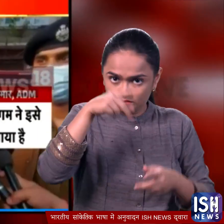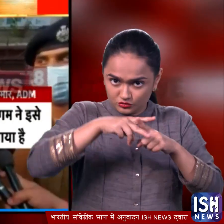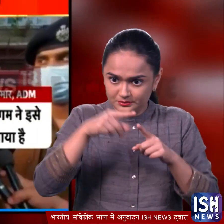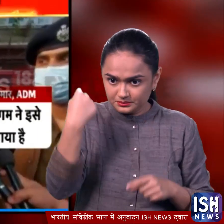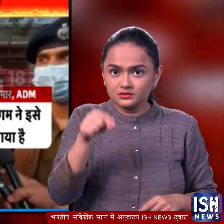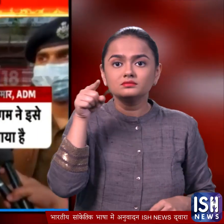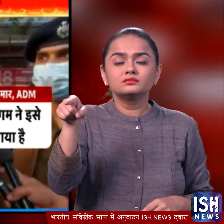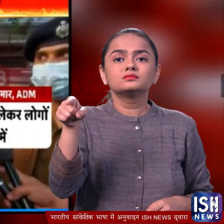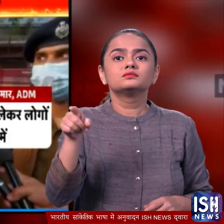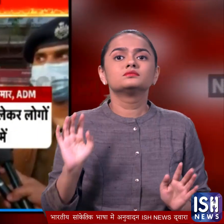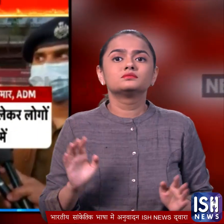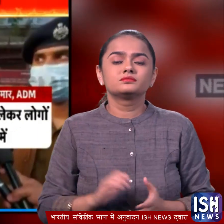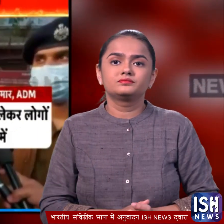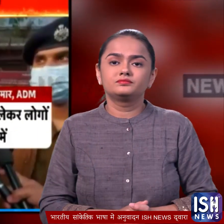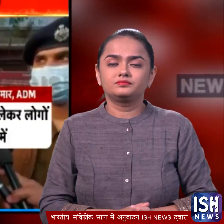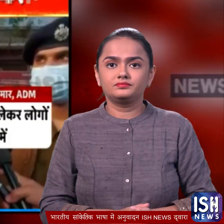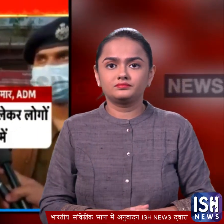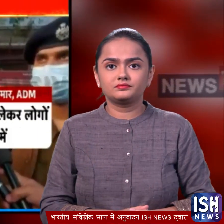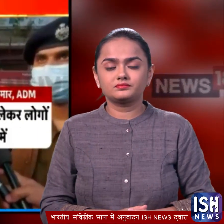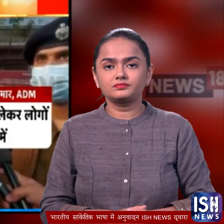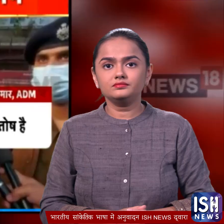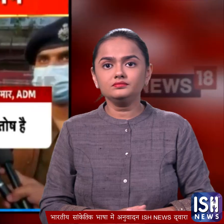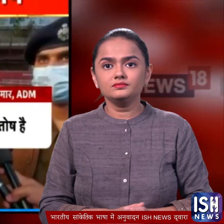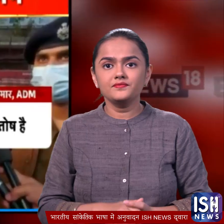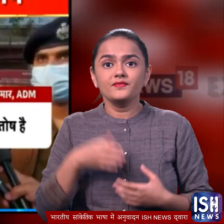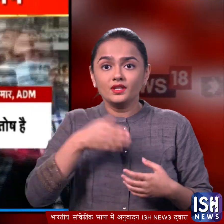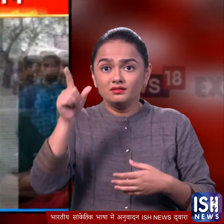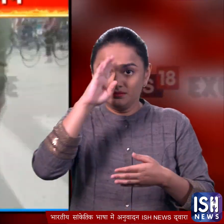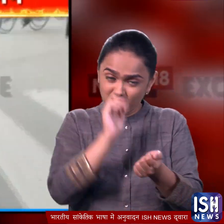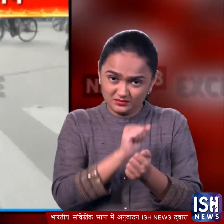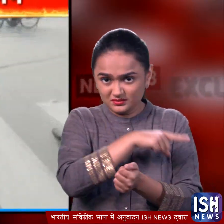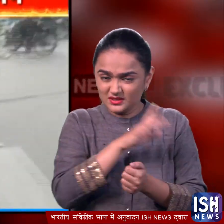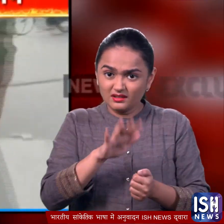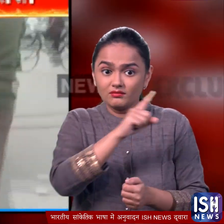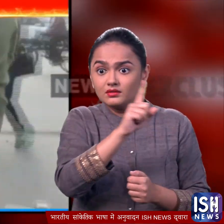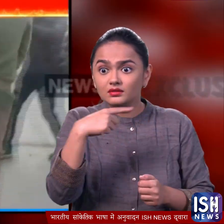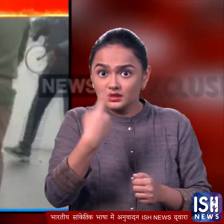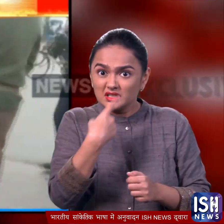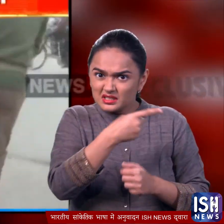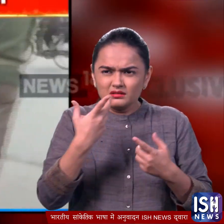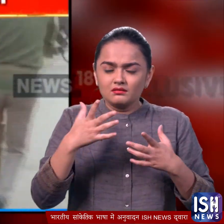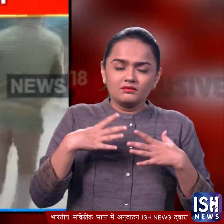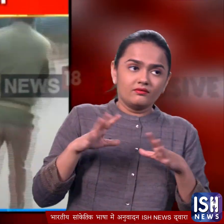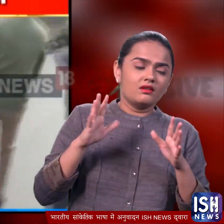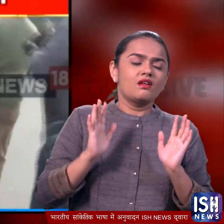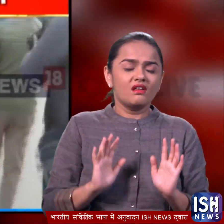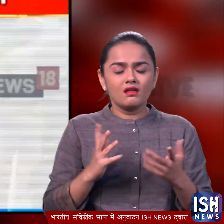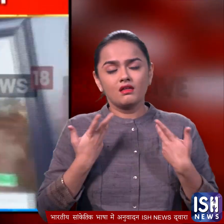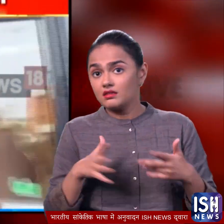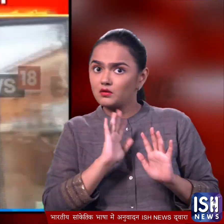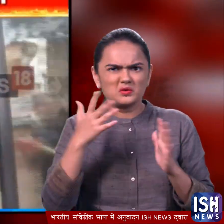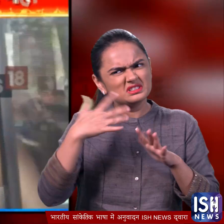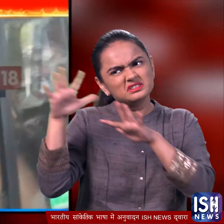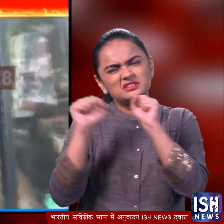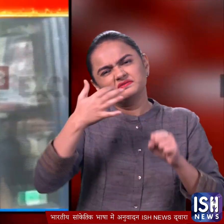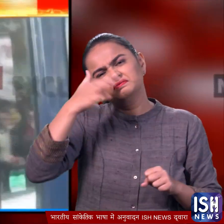इसे हटवाया है और इसे लेके कुछ लोगों में असंतोष है। हालांकि पुलिस प्रदर्शनकारियों पर कार्रवाई से पीछे नहीं हटी और